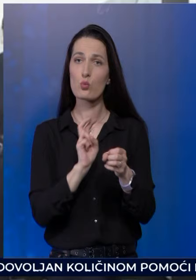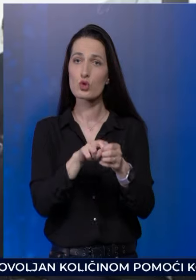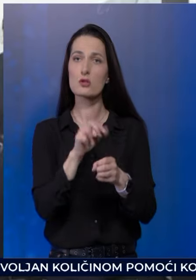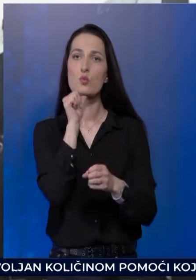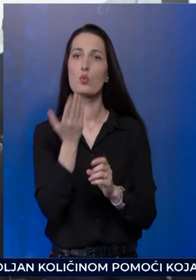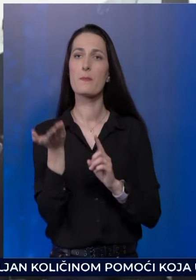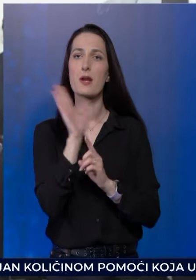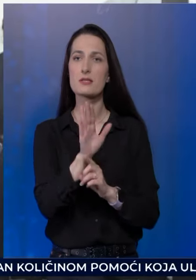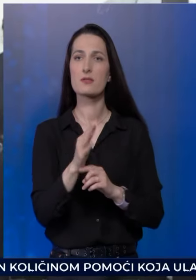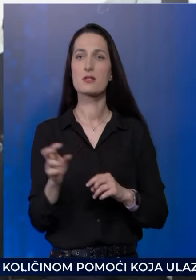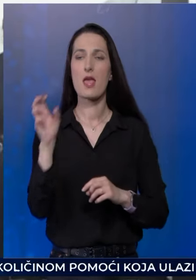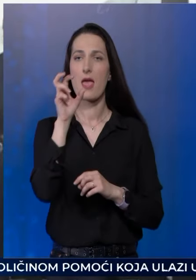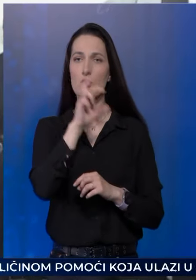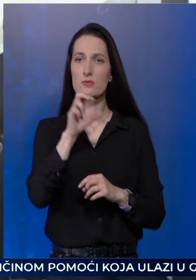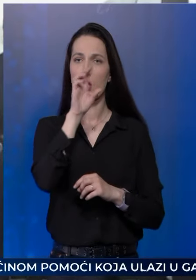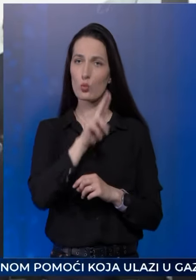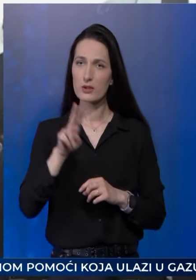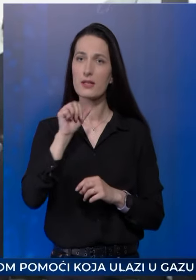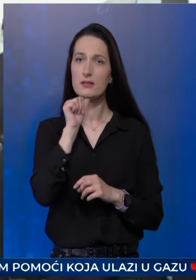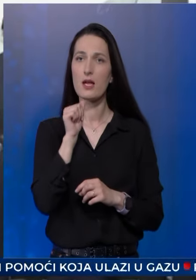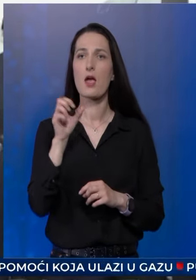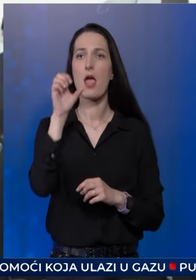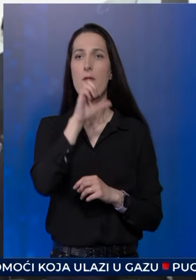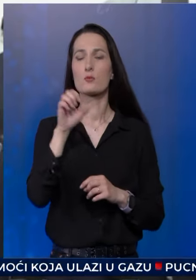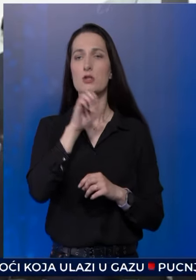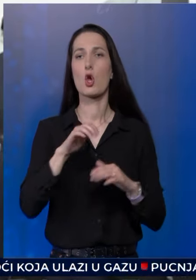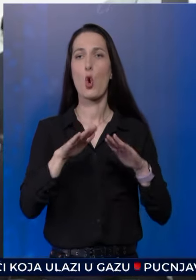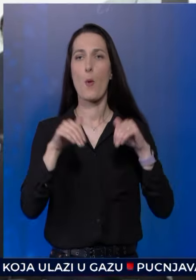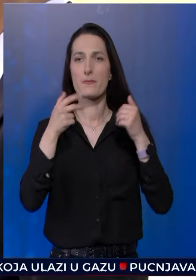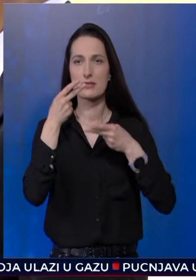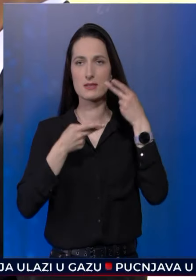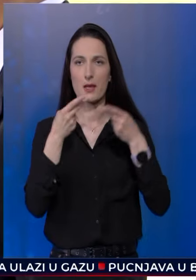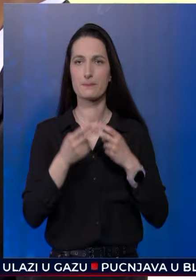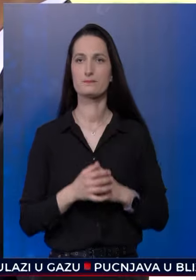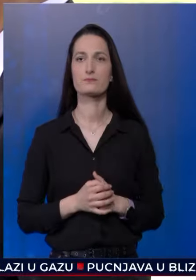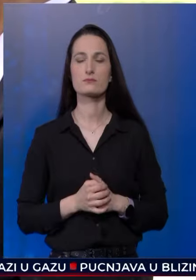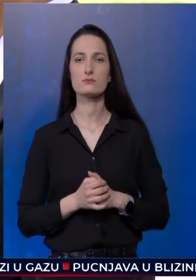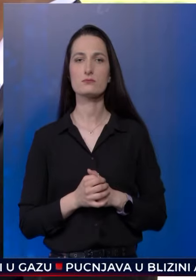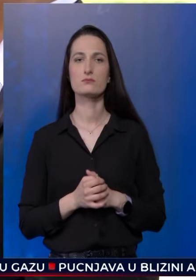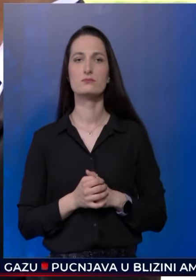sastancima učestvuju i predstavnici Evropske unije te Evropske komisije.